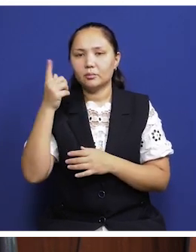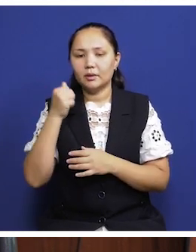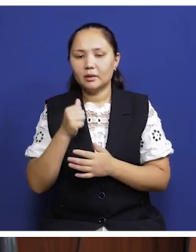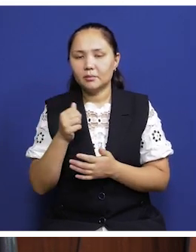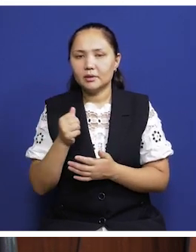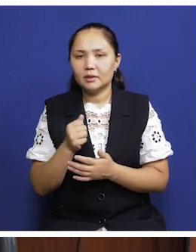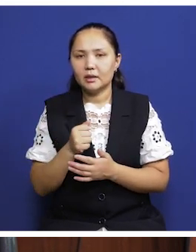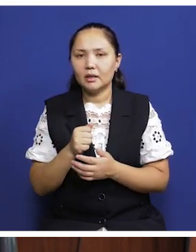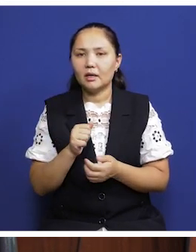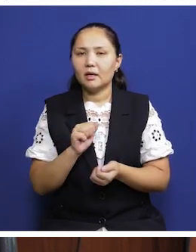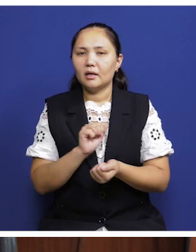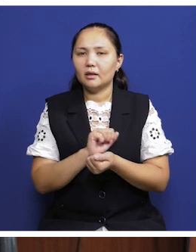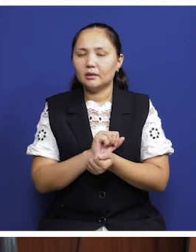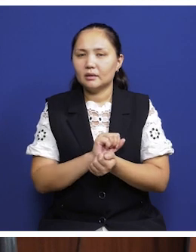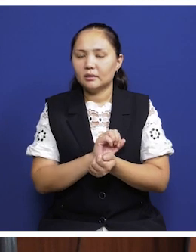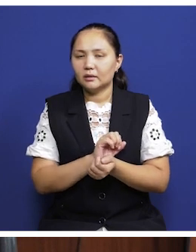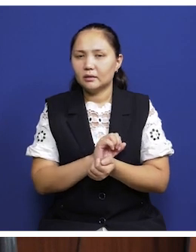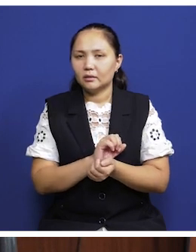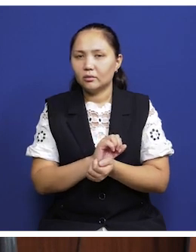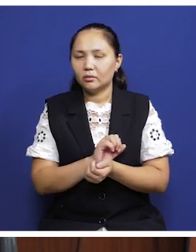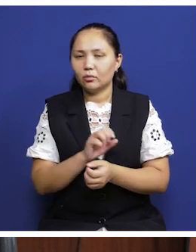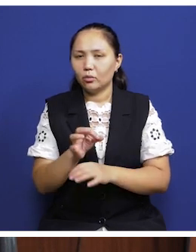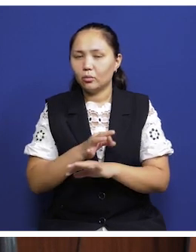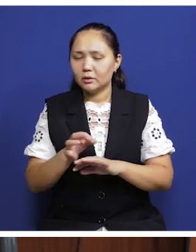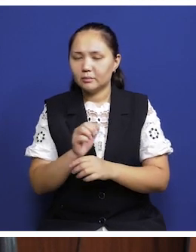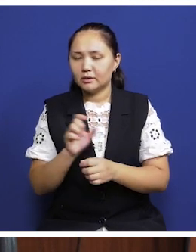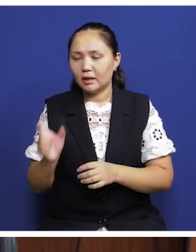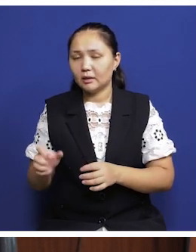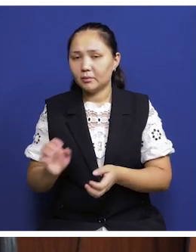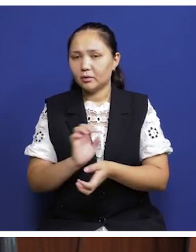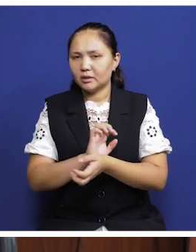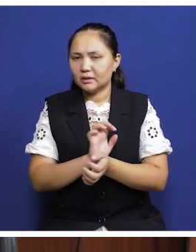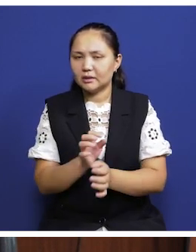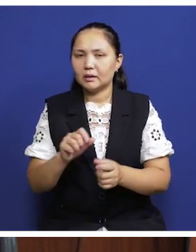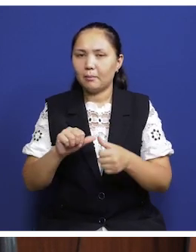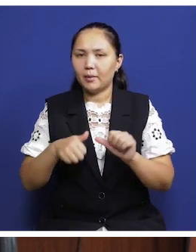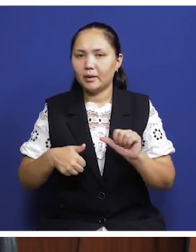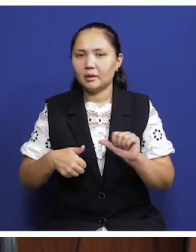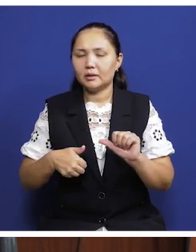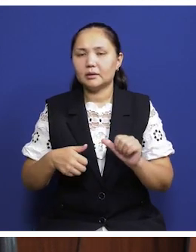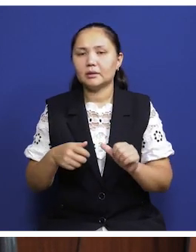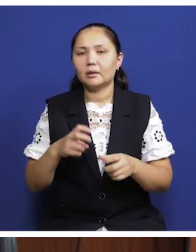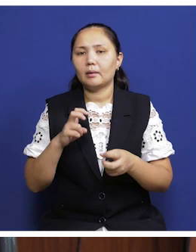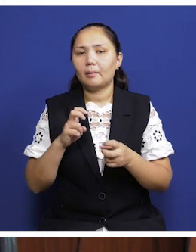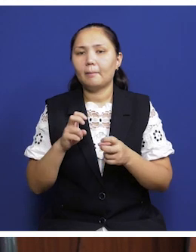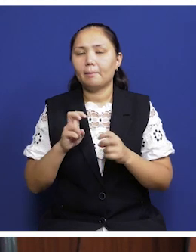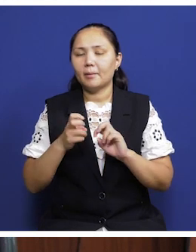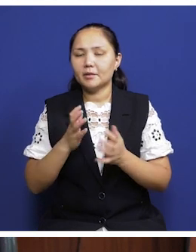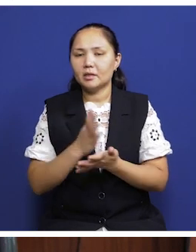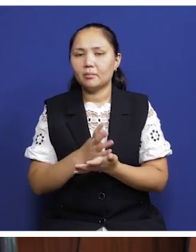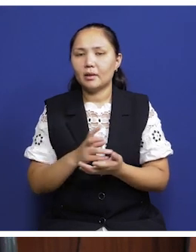халқы тығыз тұратын оңтүстік өңірлерде ол өзекті мәселеге айналып келе жатыр. Бұл мақсаттарда біз өткен